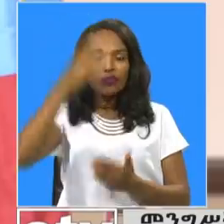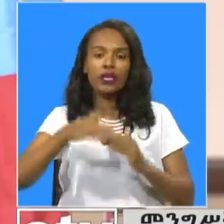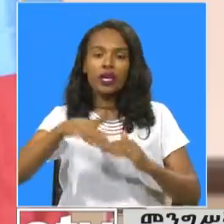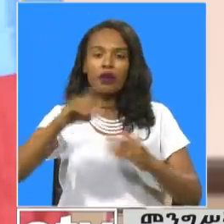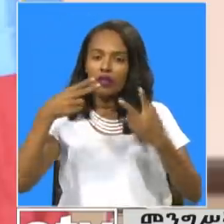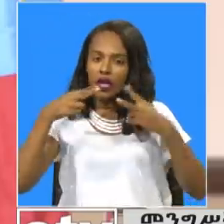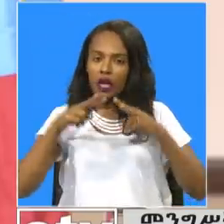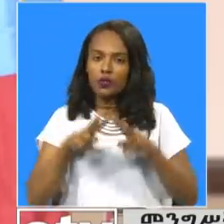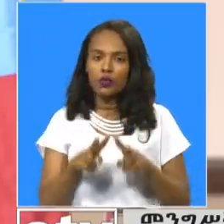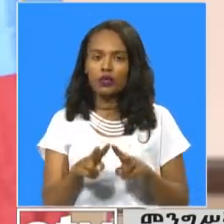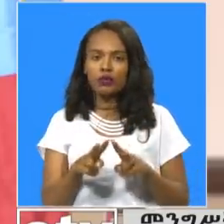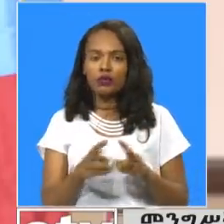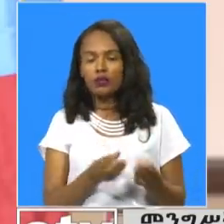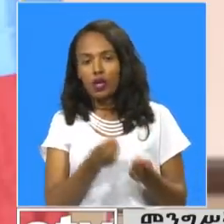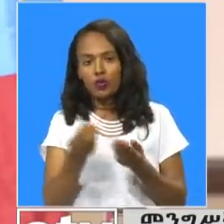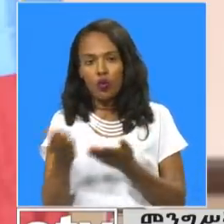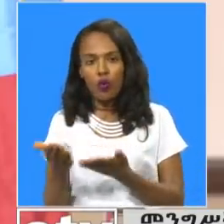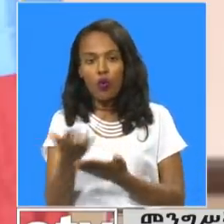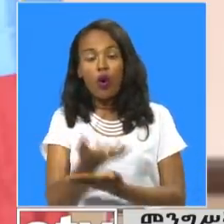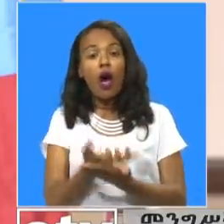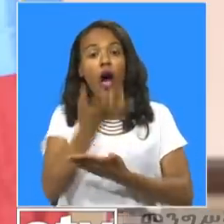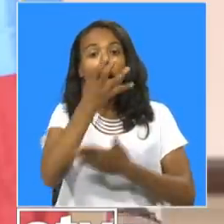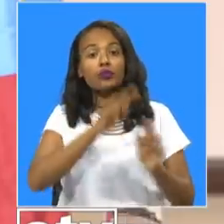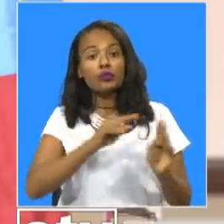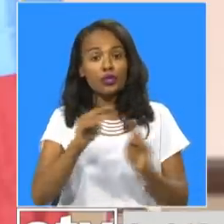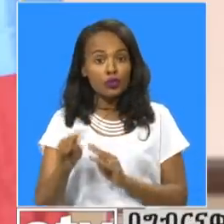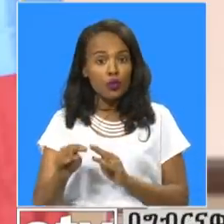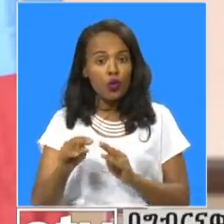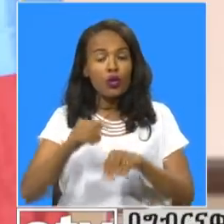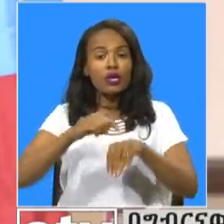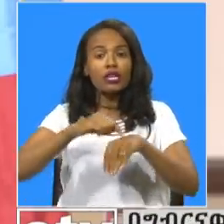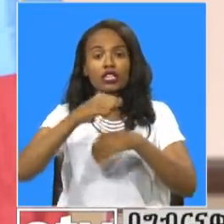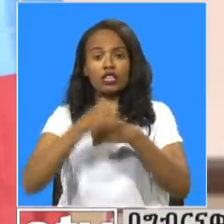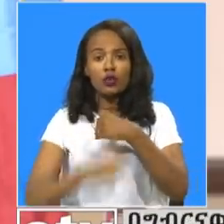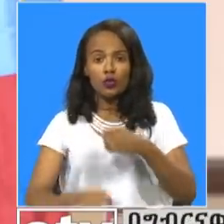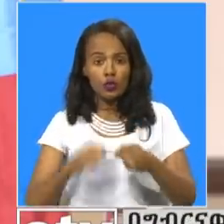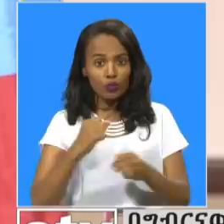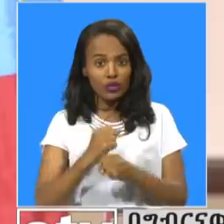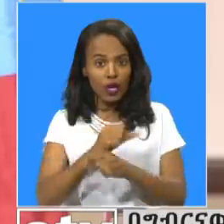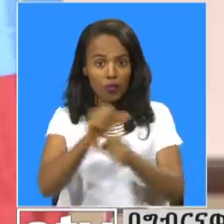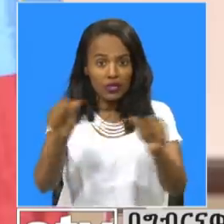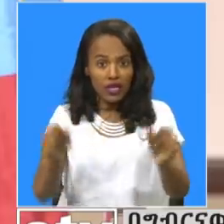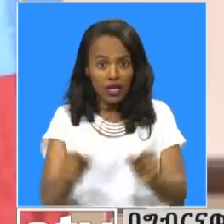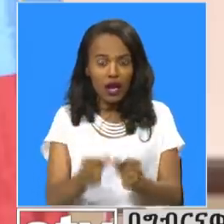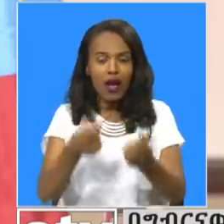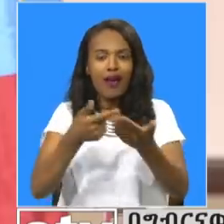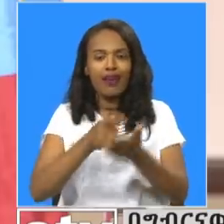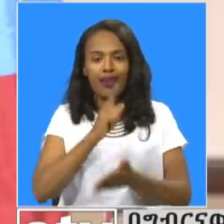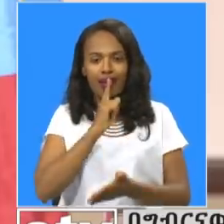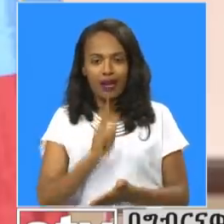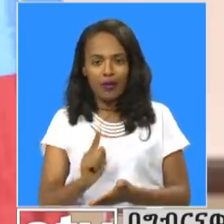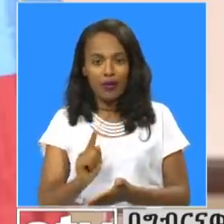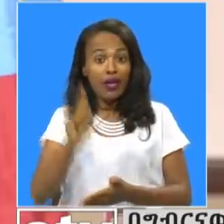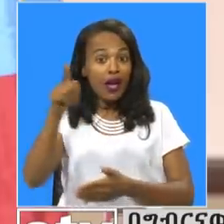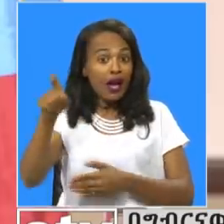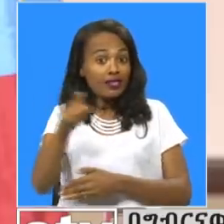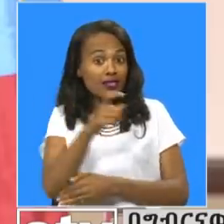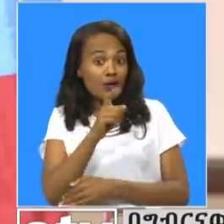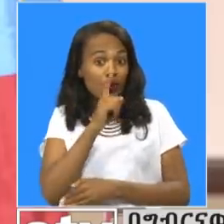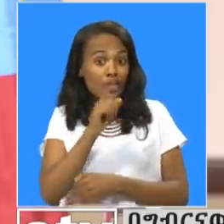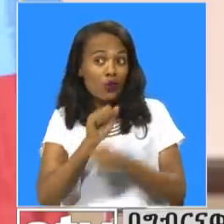ከፍተኛ ትኩረት ሰጥቶ ሀብት መድቦ ጊዜ ሰውቶ እየሰራ ያለበት ኤሪያ ይሄ ኤሪያ ነው ያ ስለሆነ